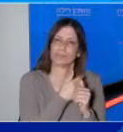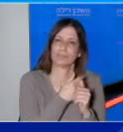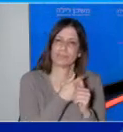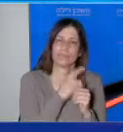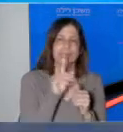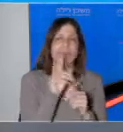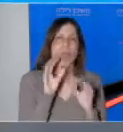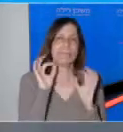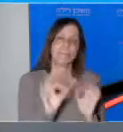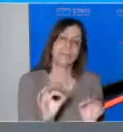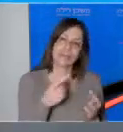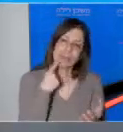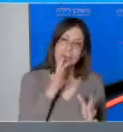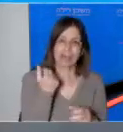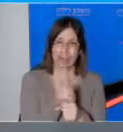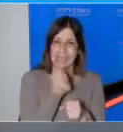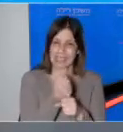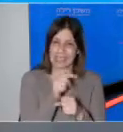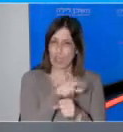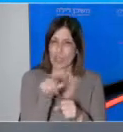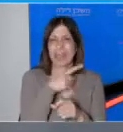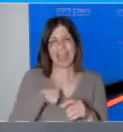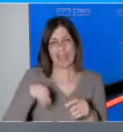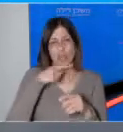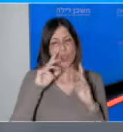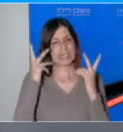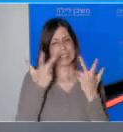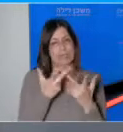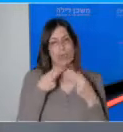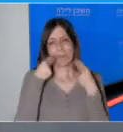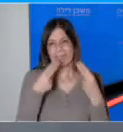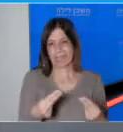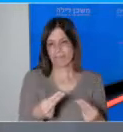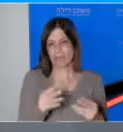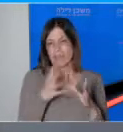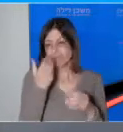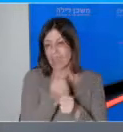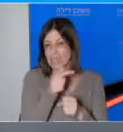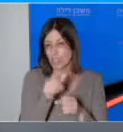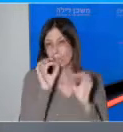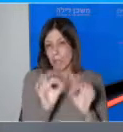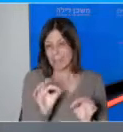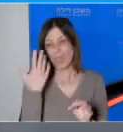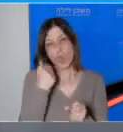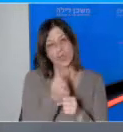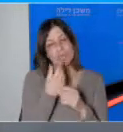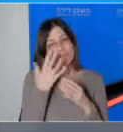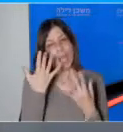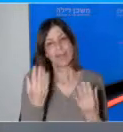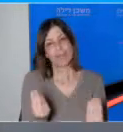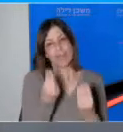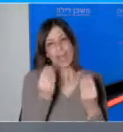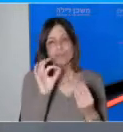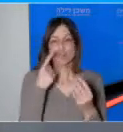טוב, לא באמת. זאת אומרת, מה שמעסיק אותם זה איך אנחנו הציבור מגיבים. הרי אם זה היה מעסיק אותם באמת, אז היו עושים כמה צעדים